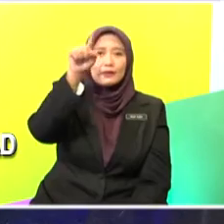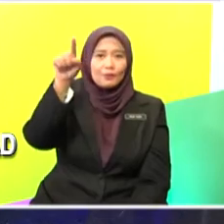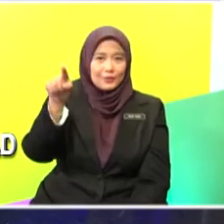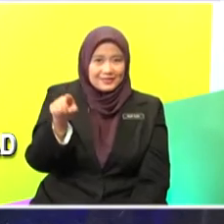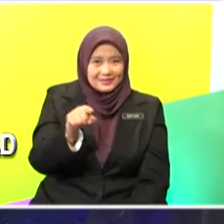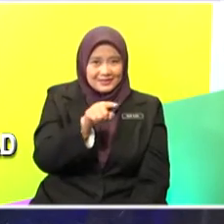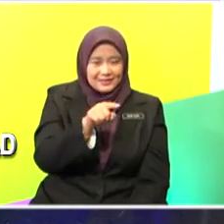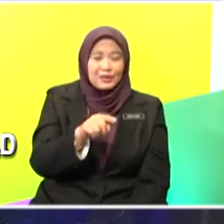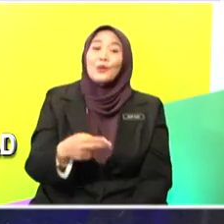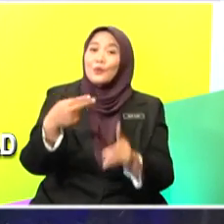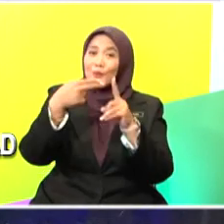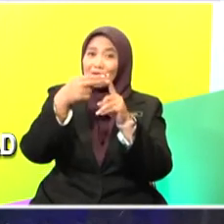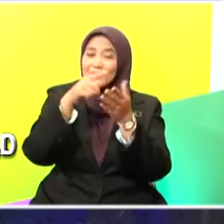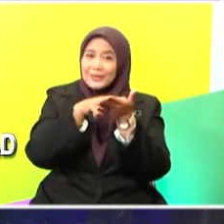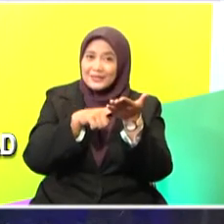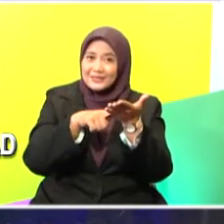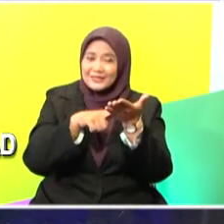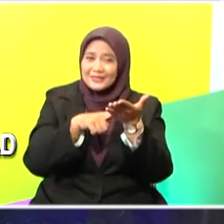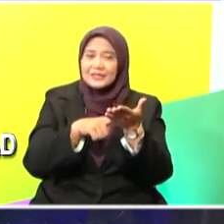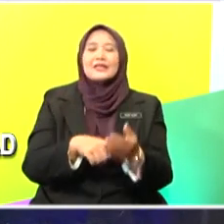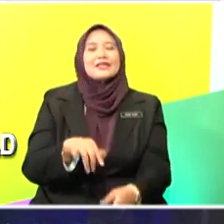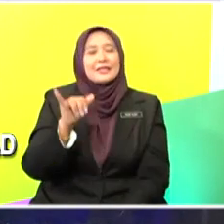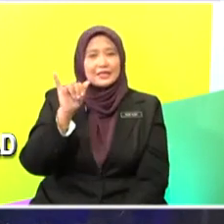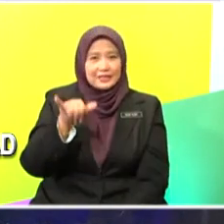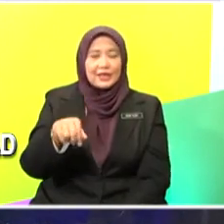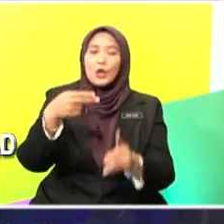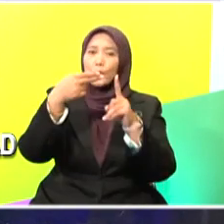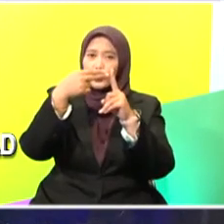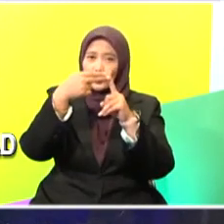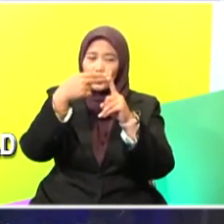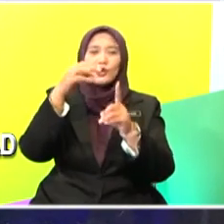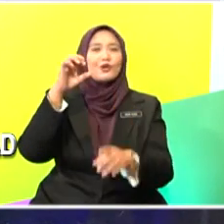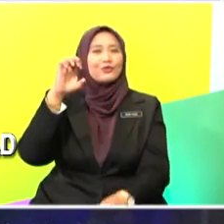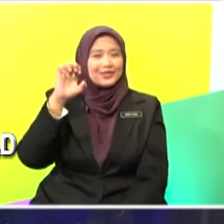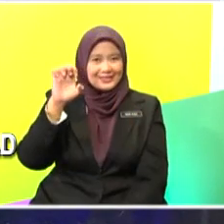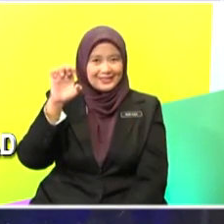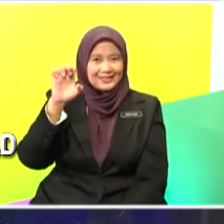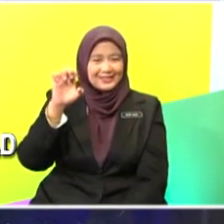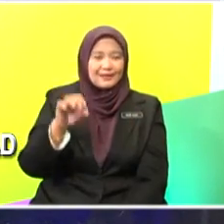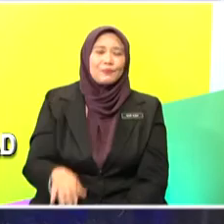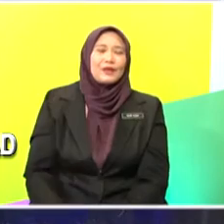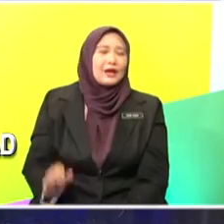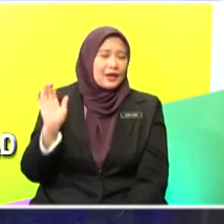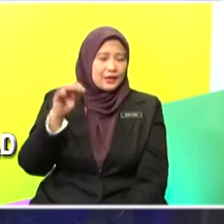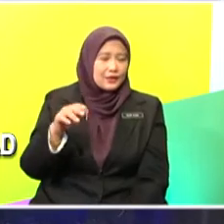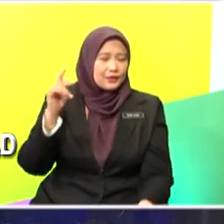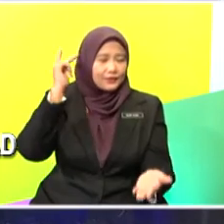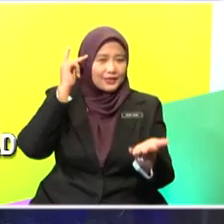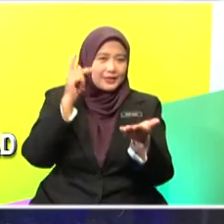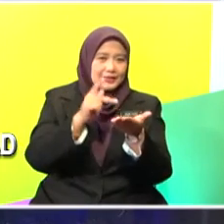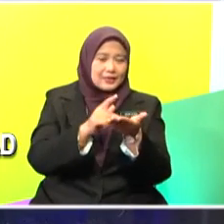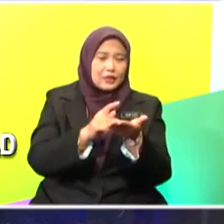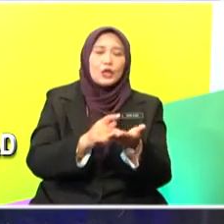Okey. Jadi huruf apa tu? Huruf I, cikgu. Betul. Ayuh kenal huruf